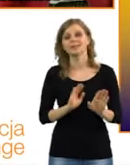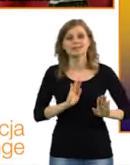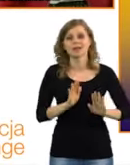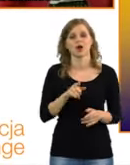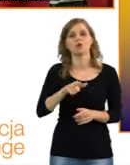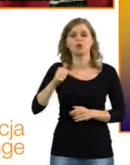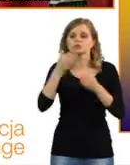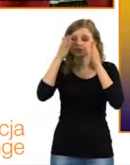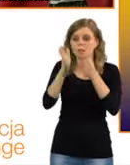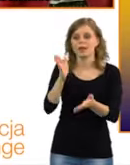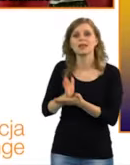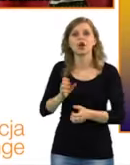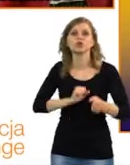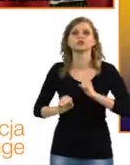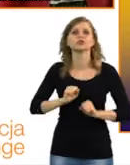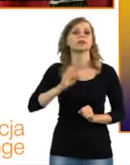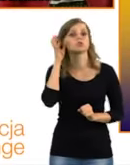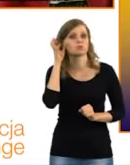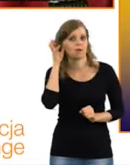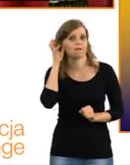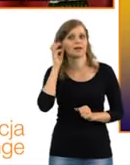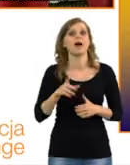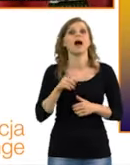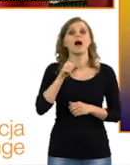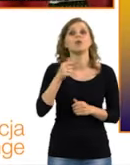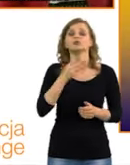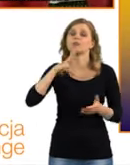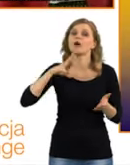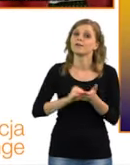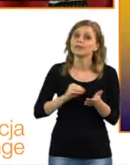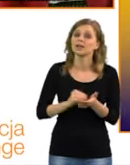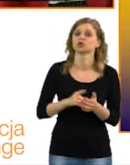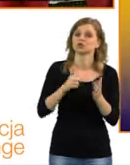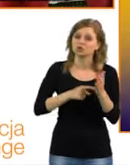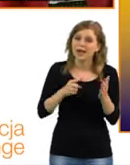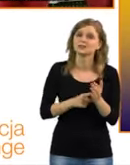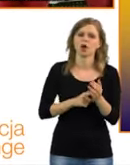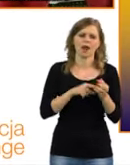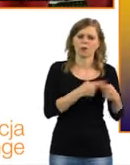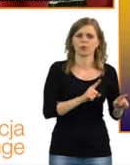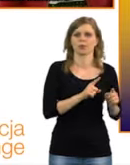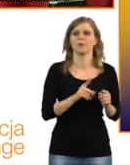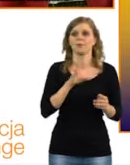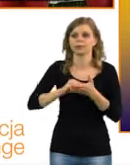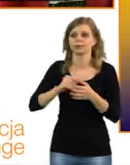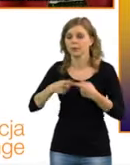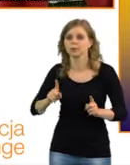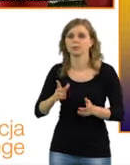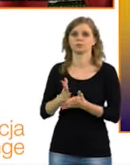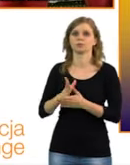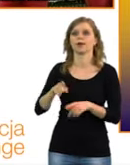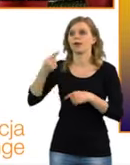trzeba nastawić się tylko na ćwiczenia słuchowe i powtarzać je często, a krótko.